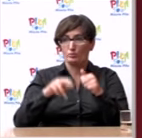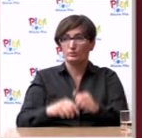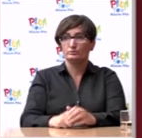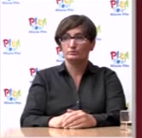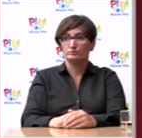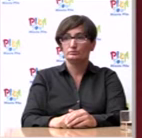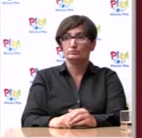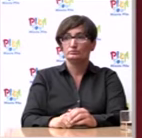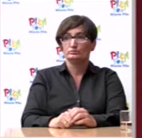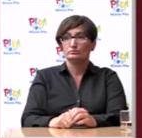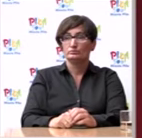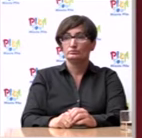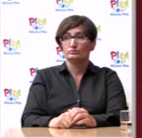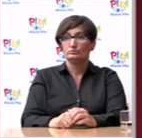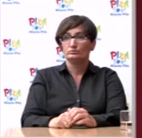sporządzenia.